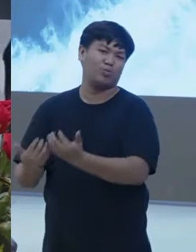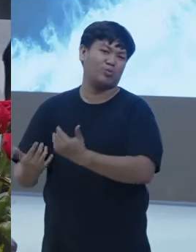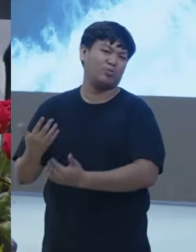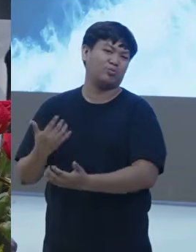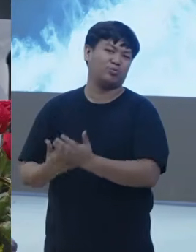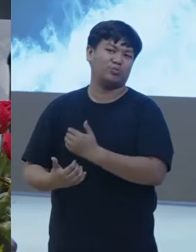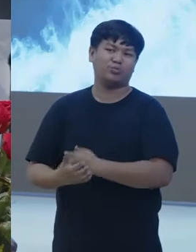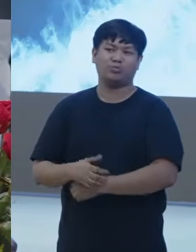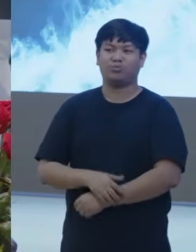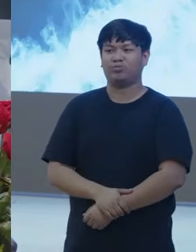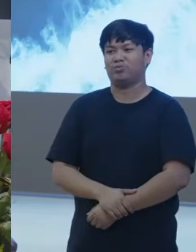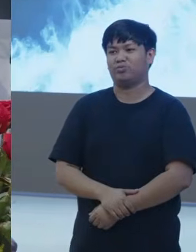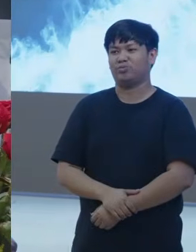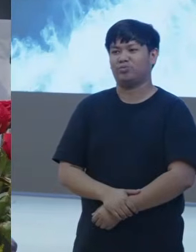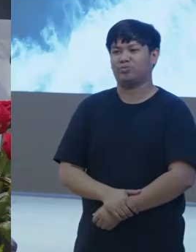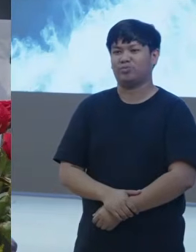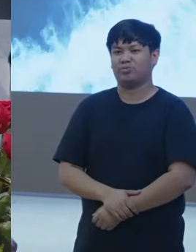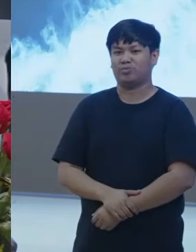bakit?